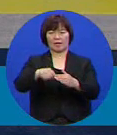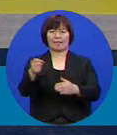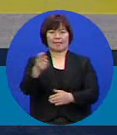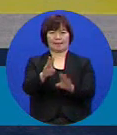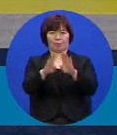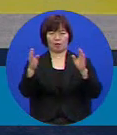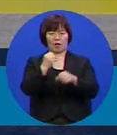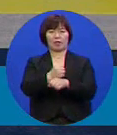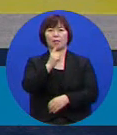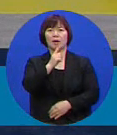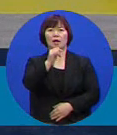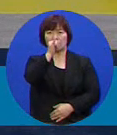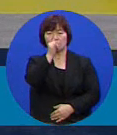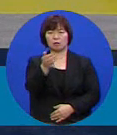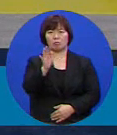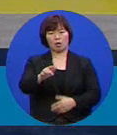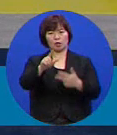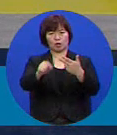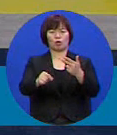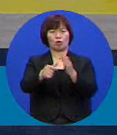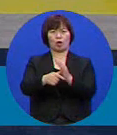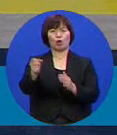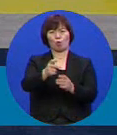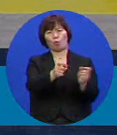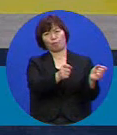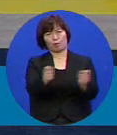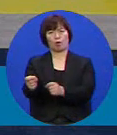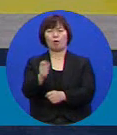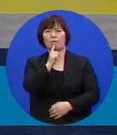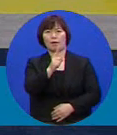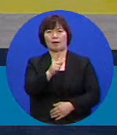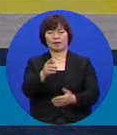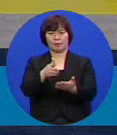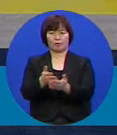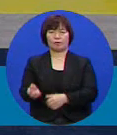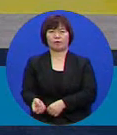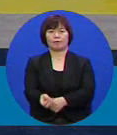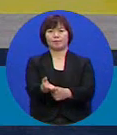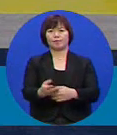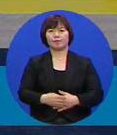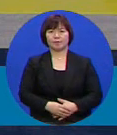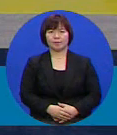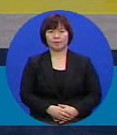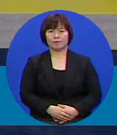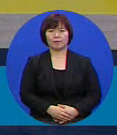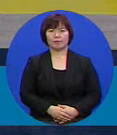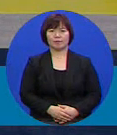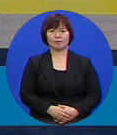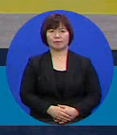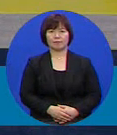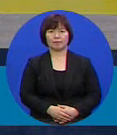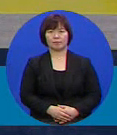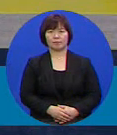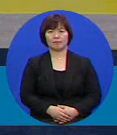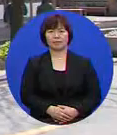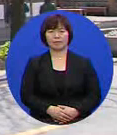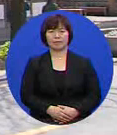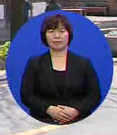문을 연다는 계획이었지만 7월로 또 늦어지게 됐습니다. 첫 소식 하원호 기자입니다.